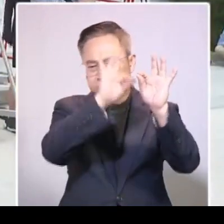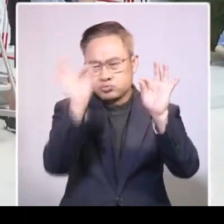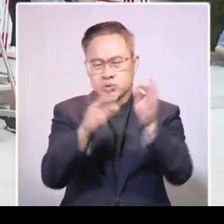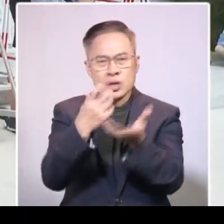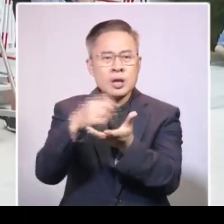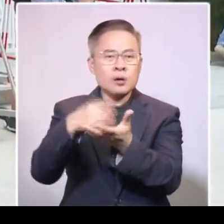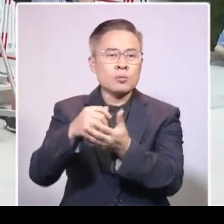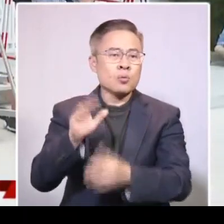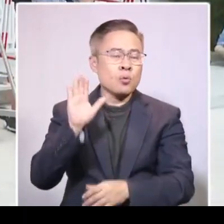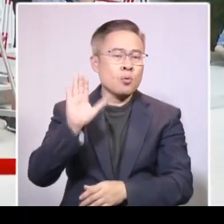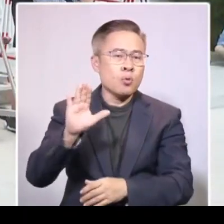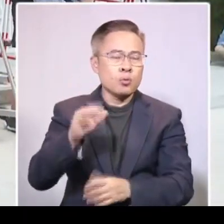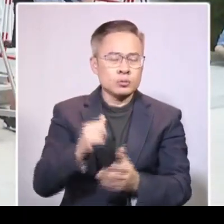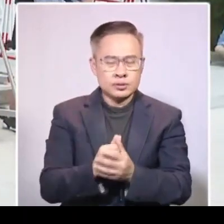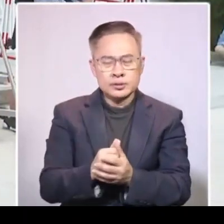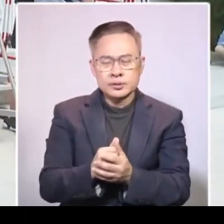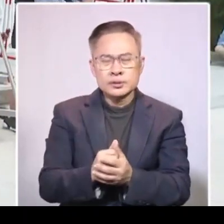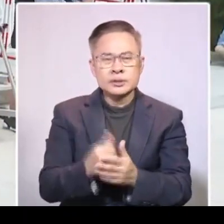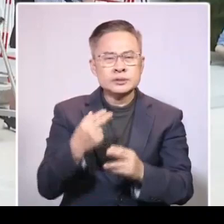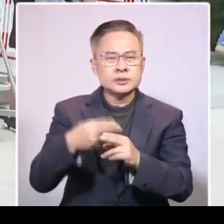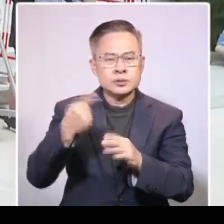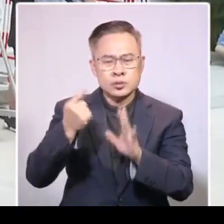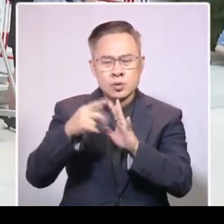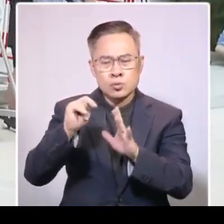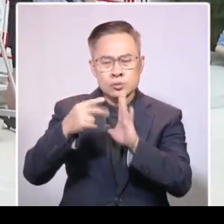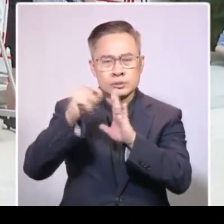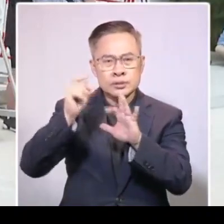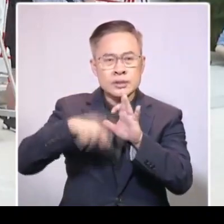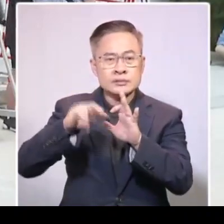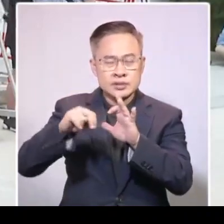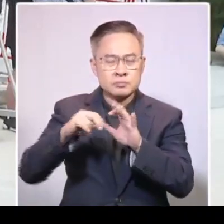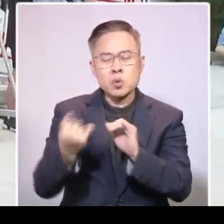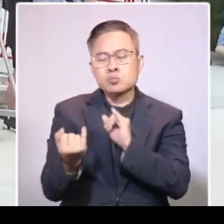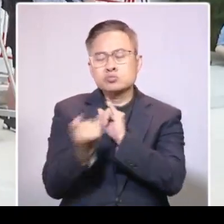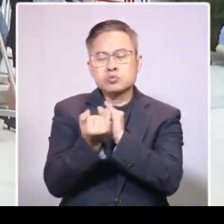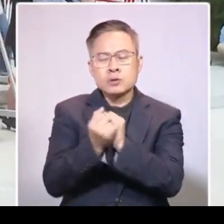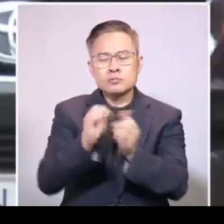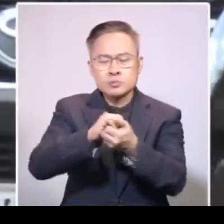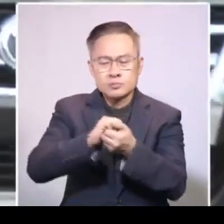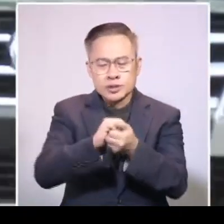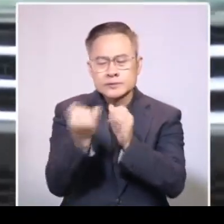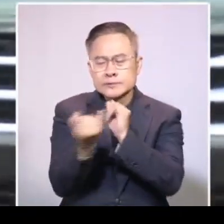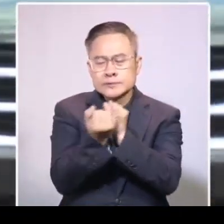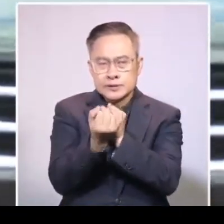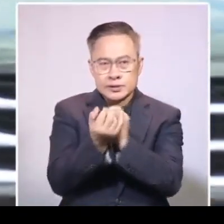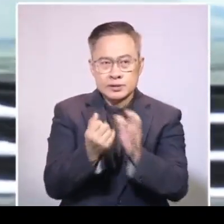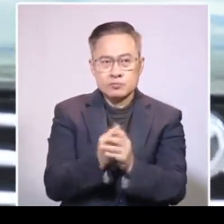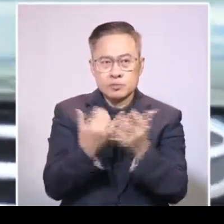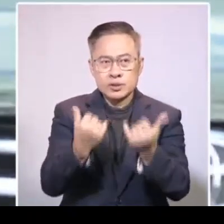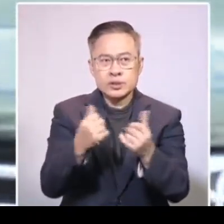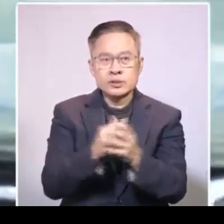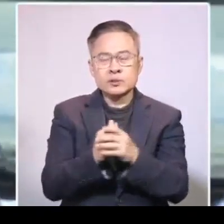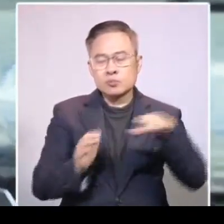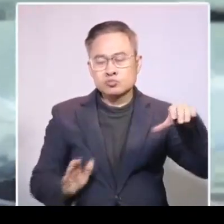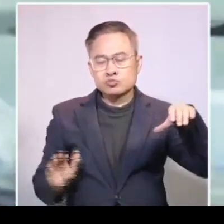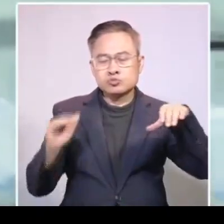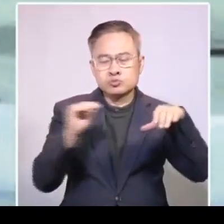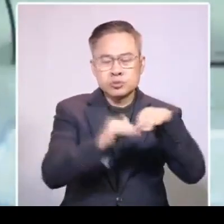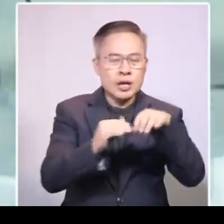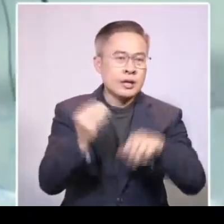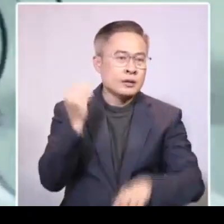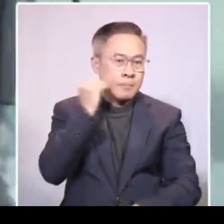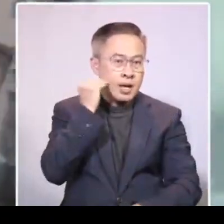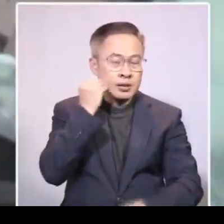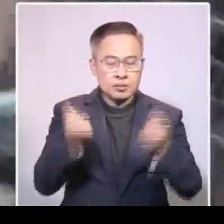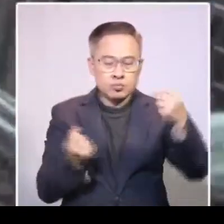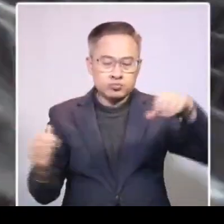งนี้อย่างเปิดเผยแสดงถึงความสัมพันธ์ของทั้งสองคนครับสมเด็จอัครมหาเสนาบดีเดโชฮุนเซนอ